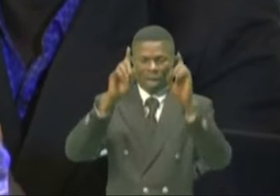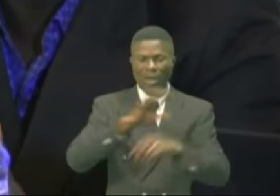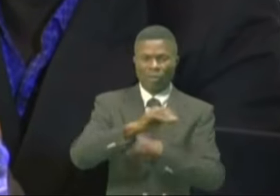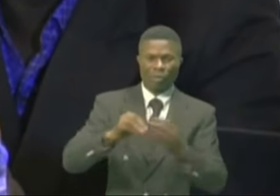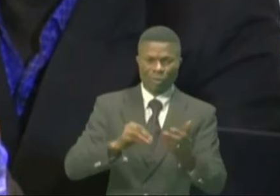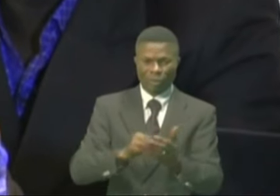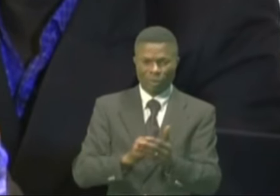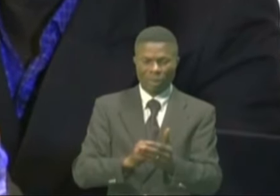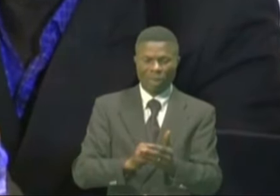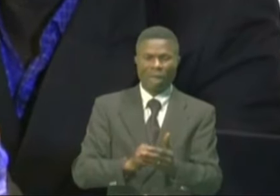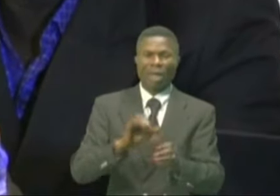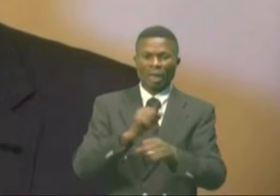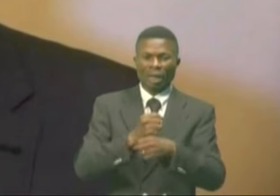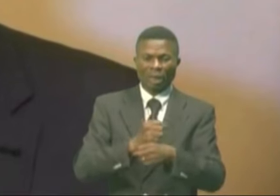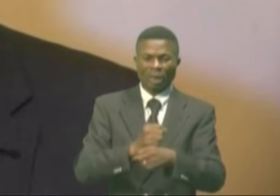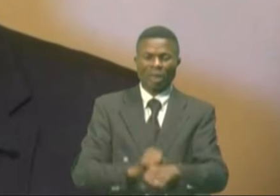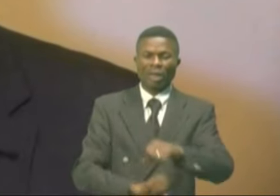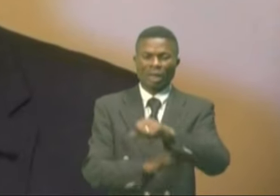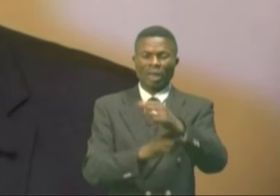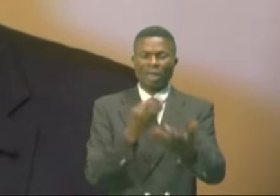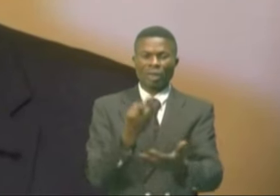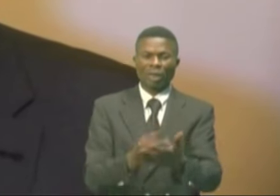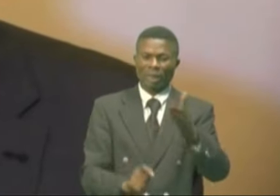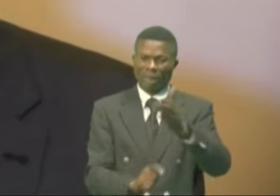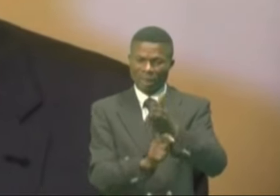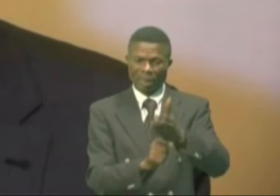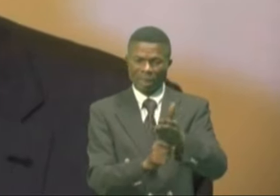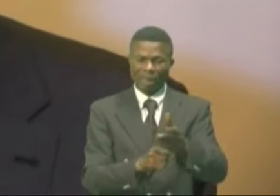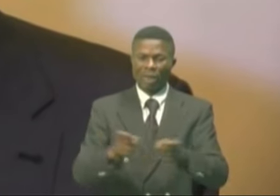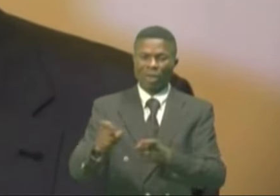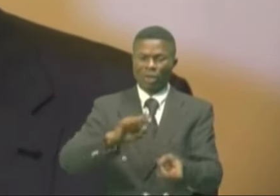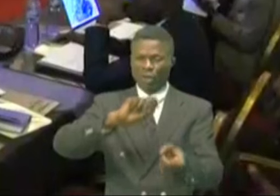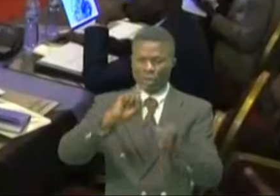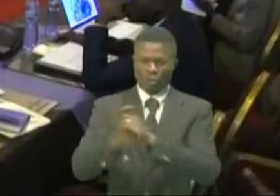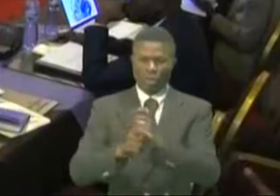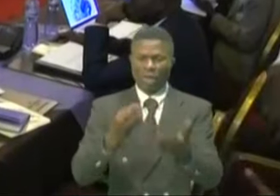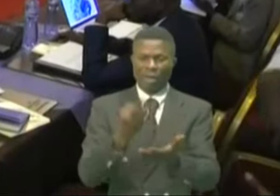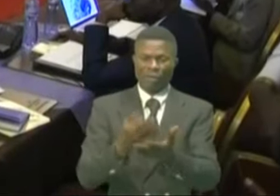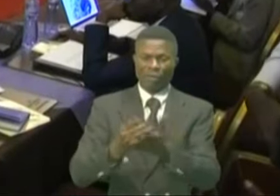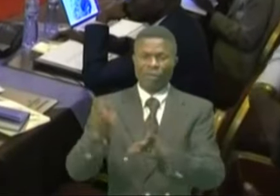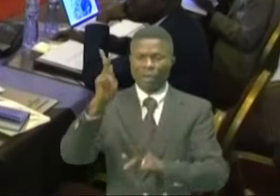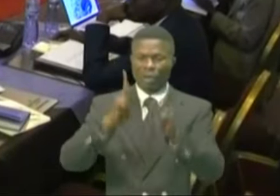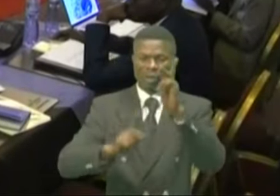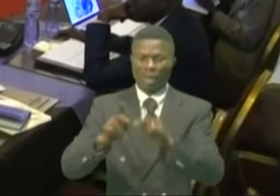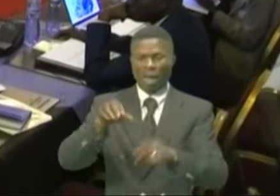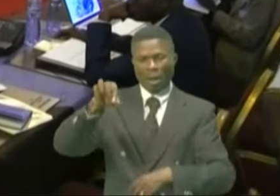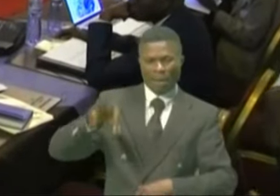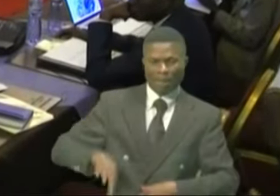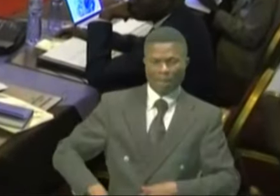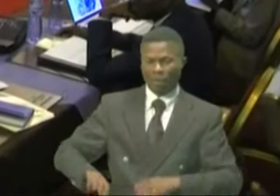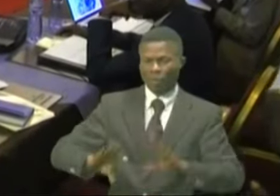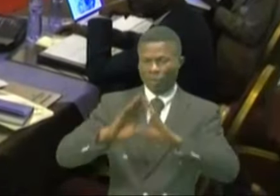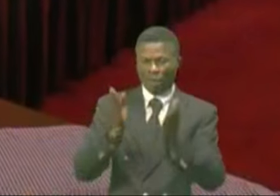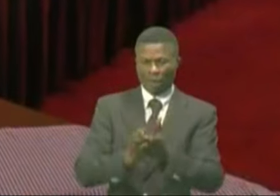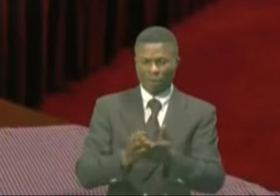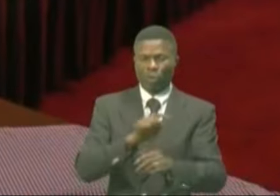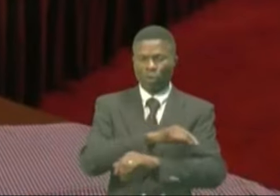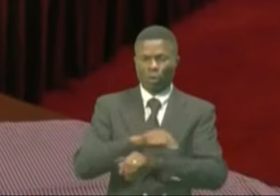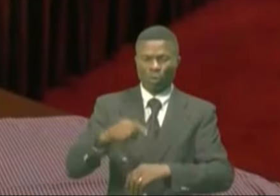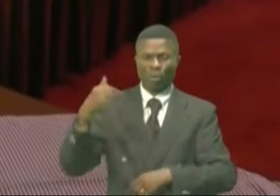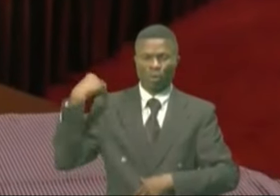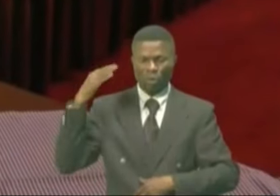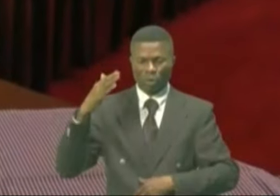a initié un appui technique à la gestion et aux réformes des finances publiques au bénéfice des administrations relevant de